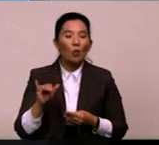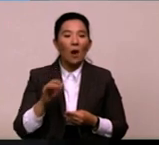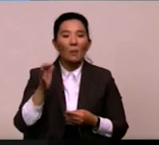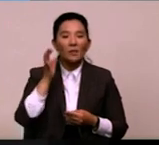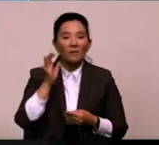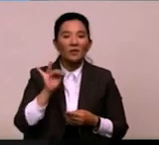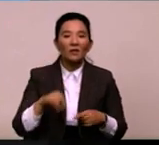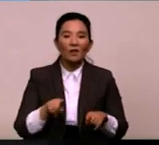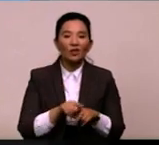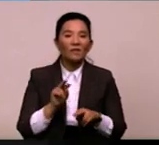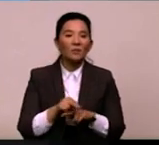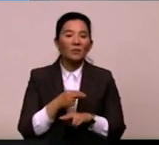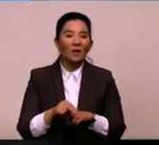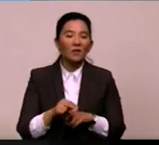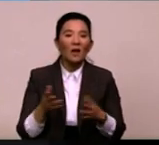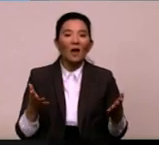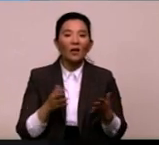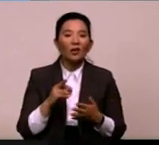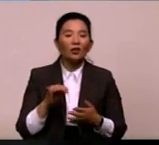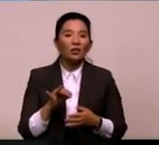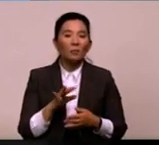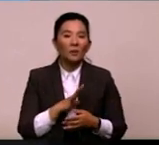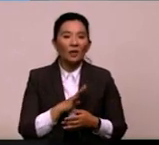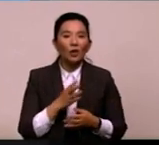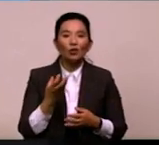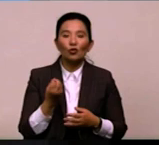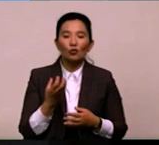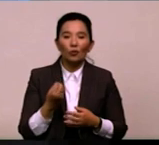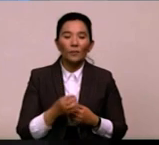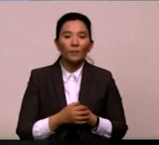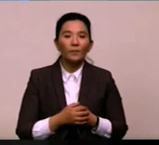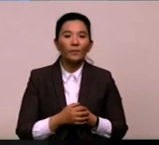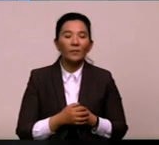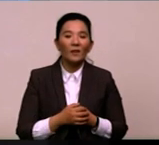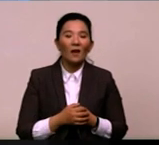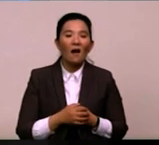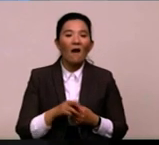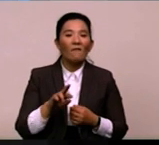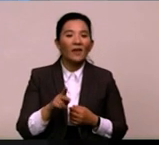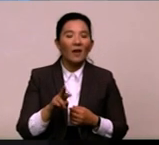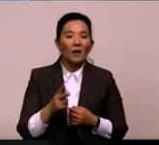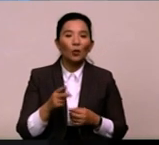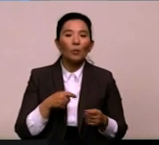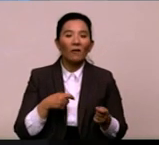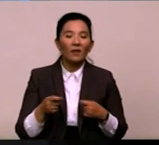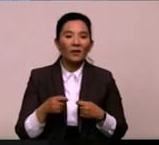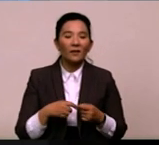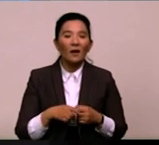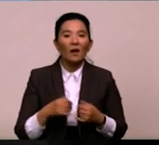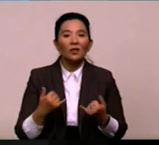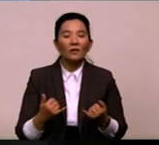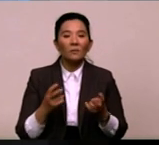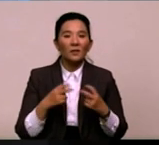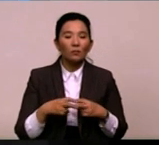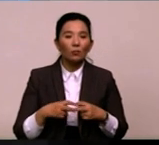и воспитанию. Какие же были еще варианты управления?